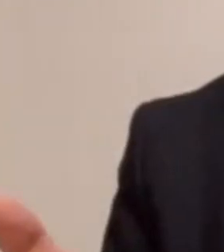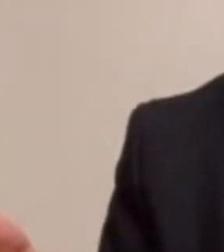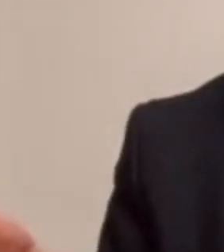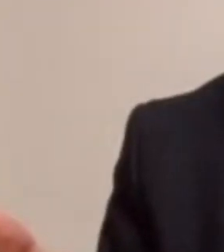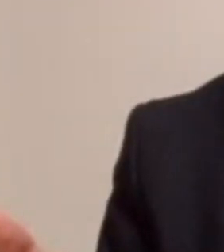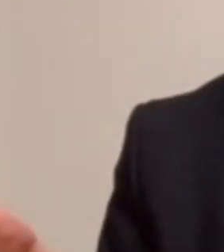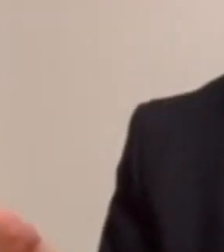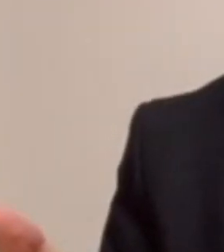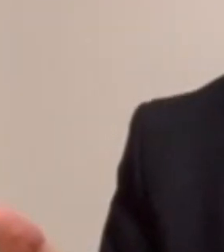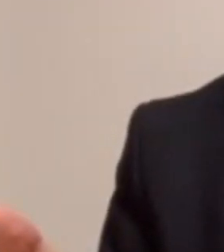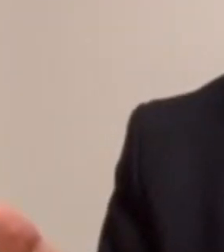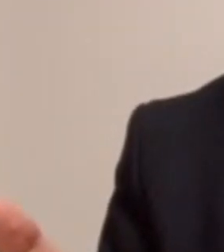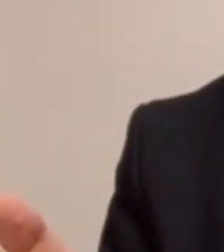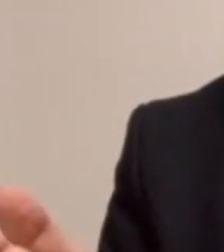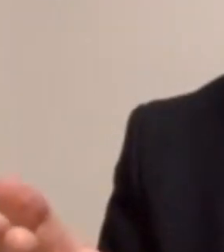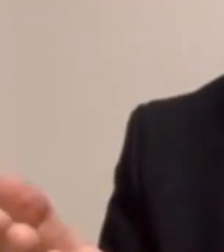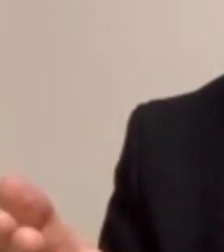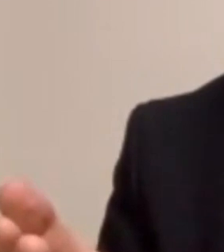أنا حقيقة